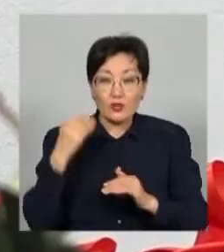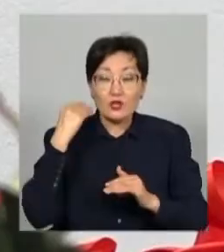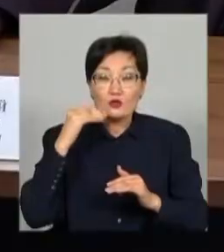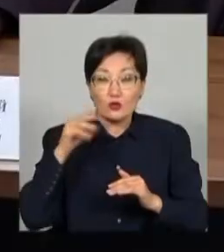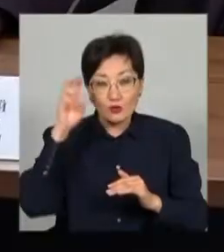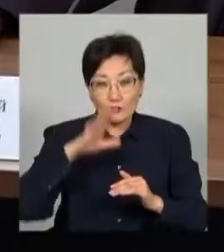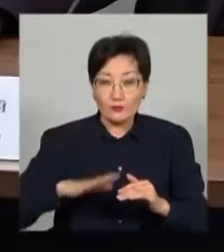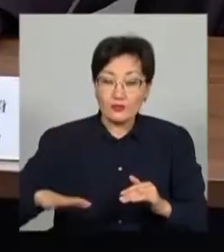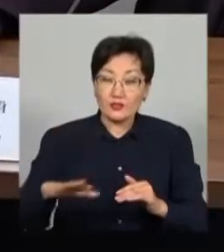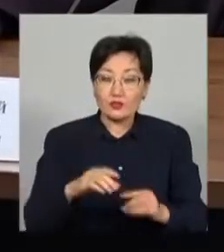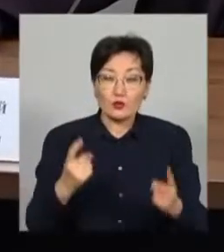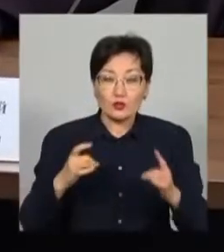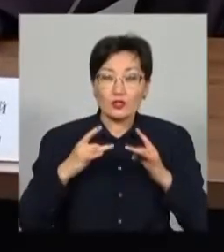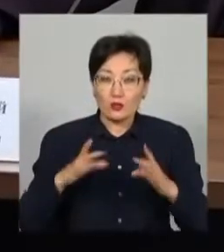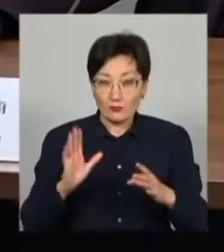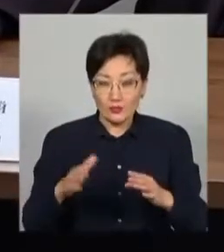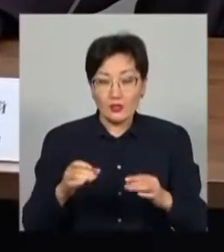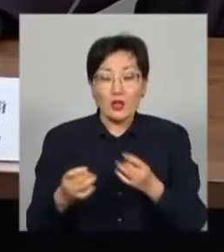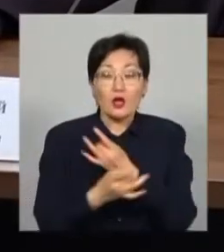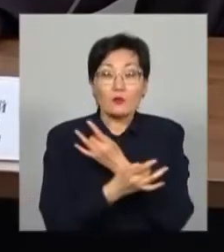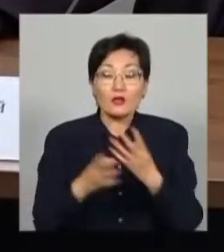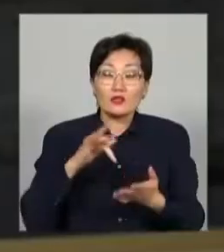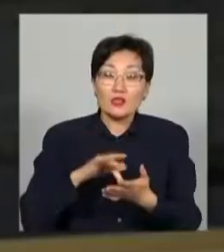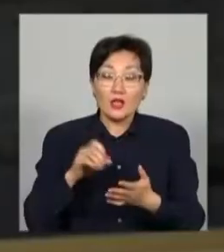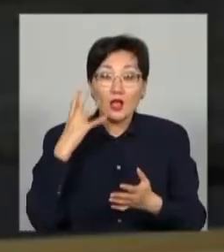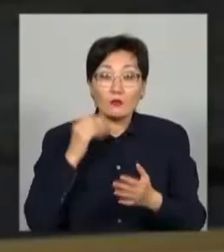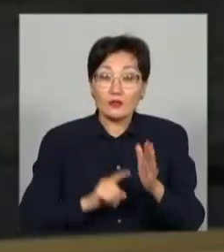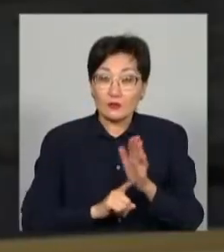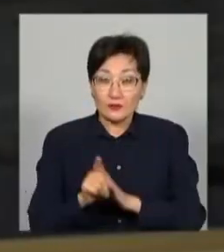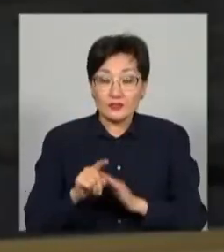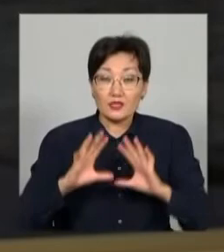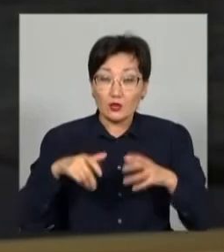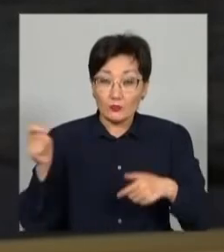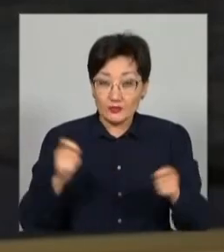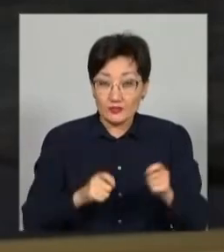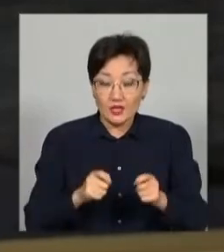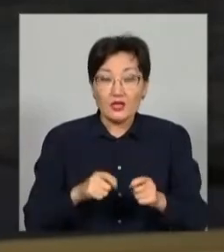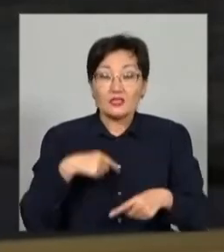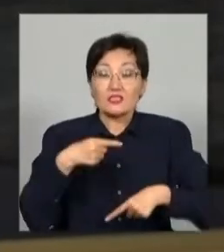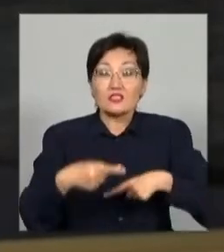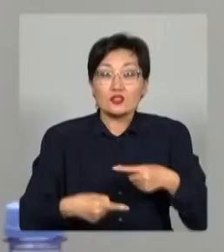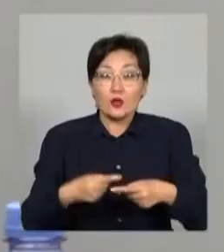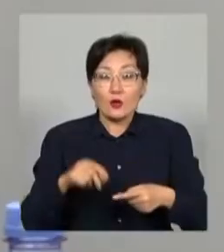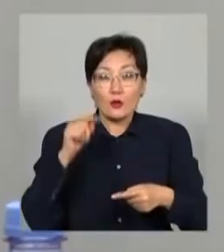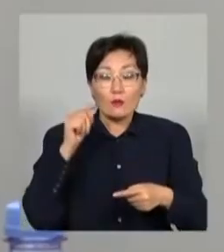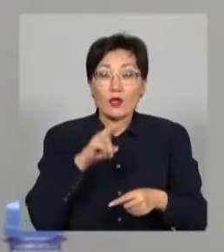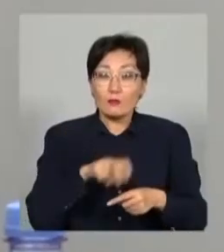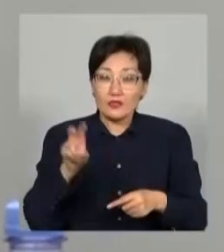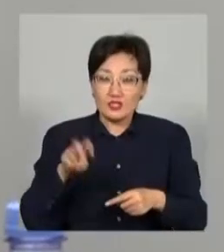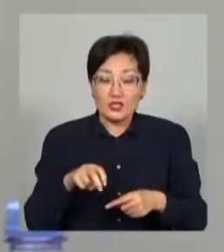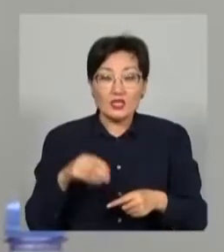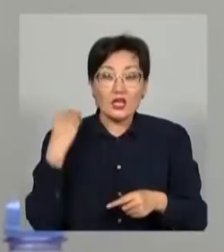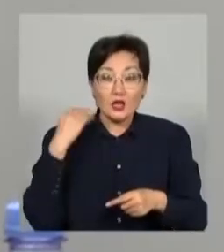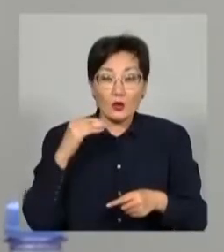дүниесінде кеңінен аталып өтілмек. Бүгін мәдениет астанасы Алматыдан бастау алған халықаралық конференцияның легі ендігіде Бішкек, Стамбул,